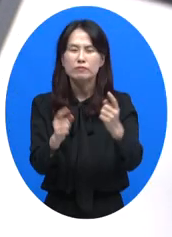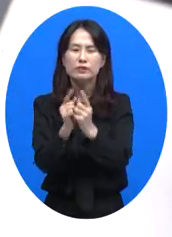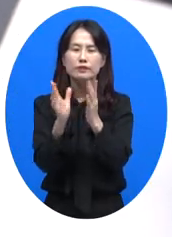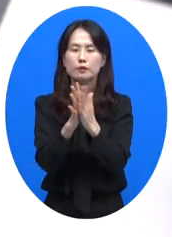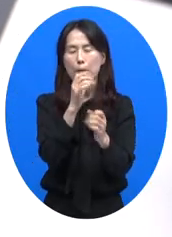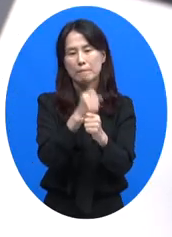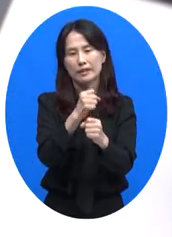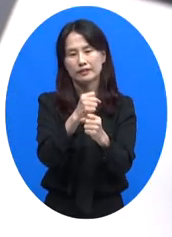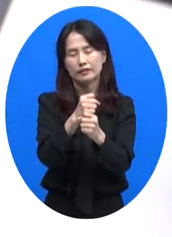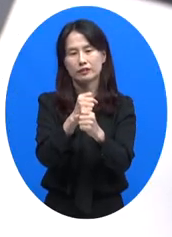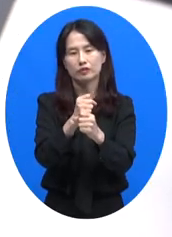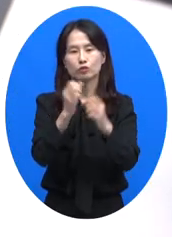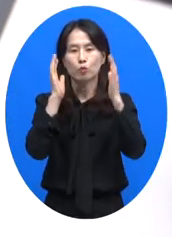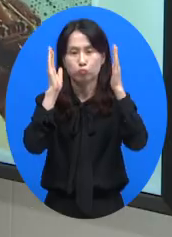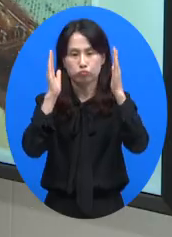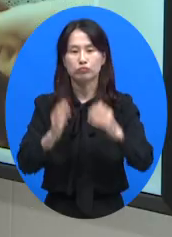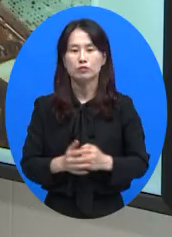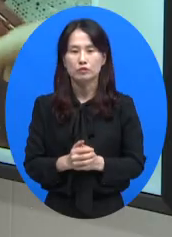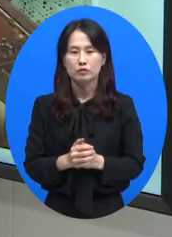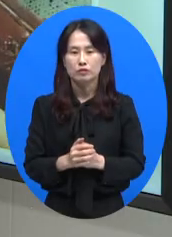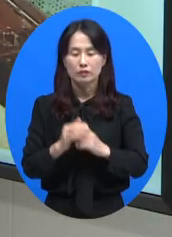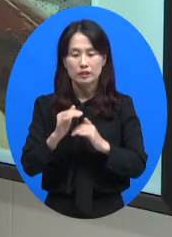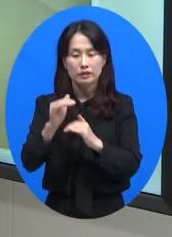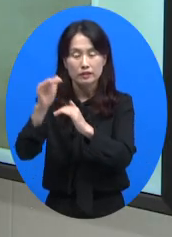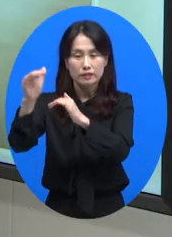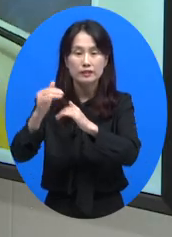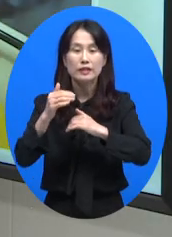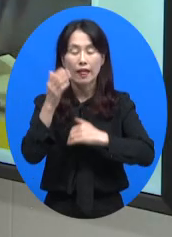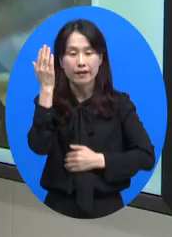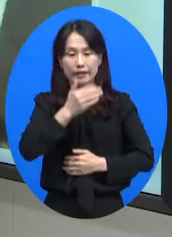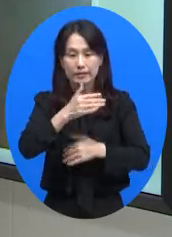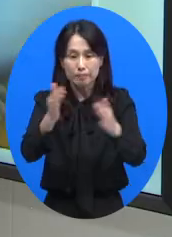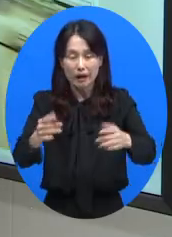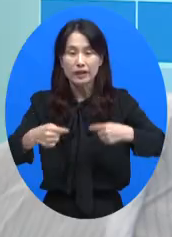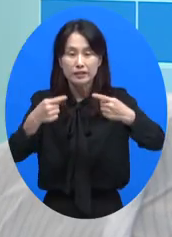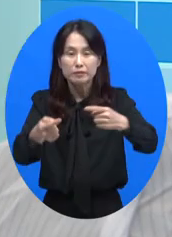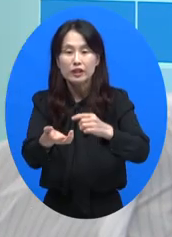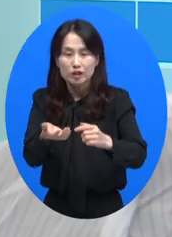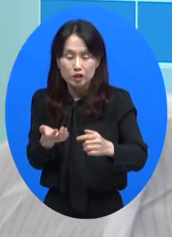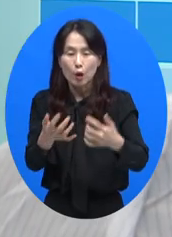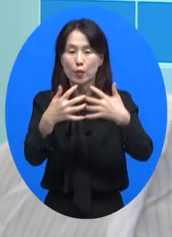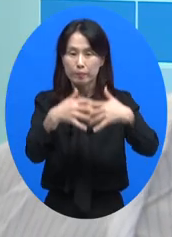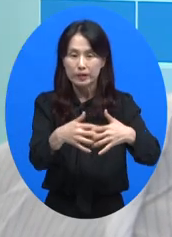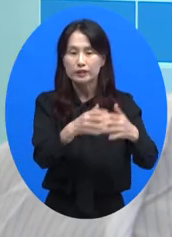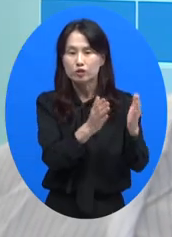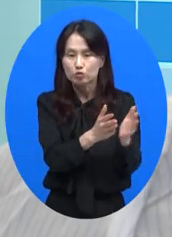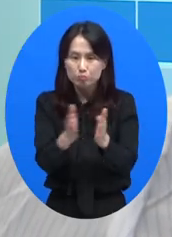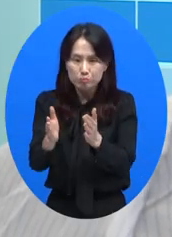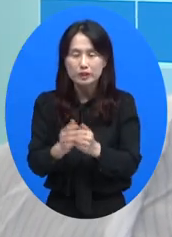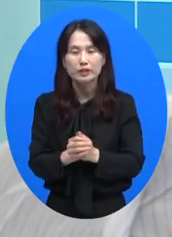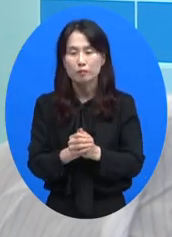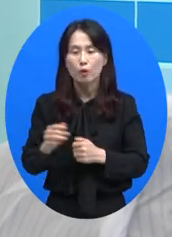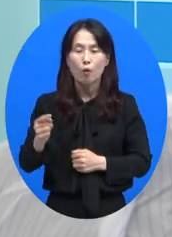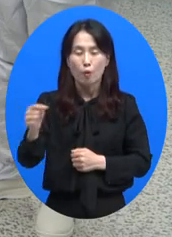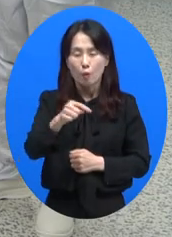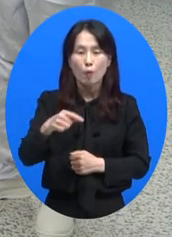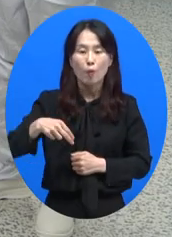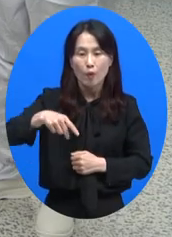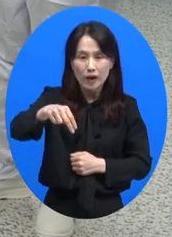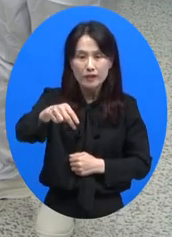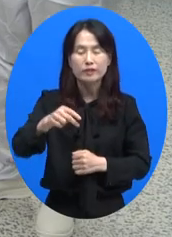짜고 운영해보는 수업입니다. 공정이 진행되는 클린룸에 들어가기 전 미리 장비의 배치와 동선 등에 대한 교육이